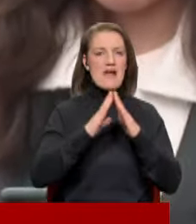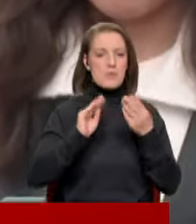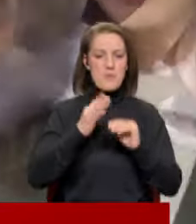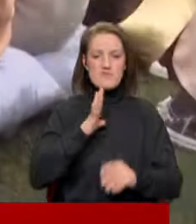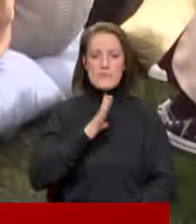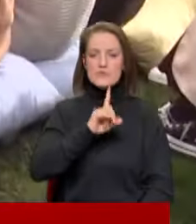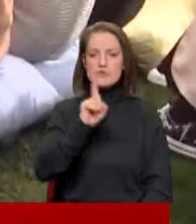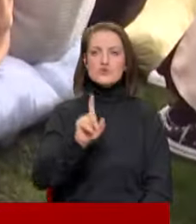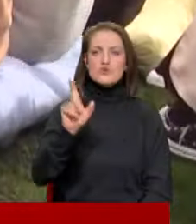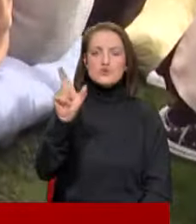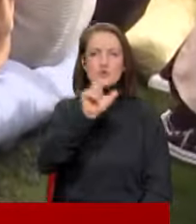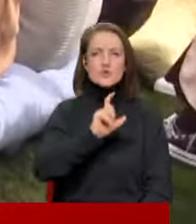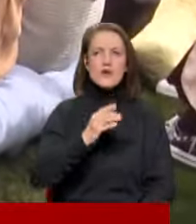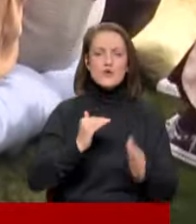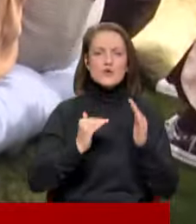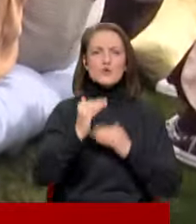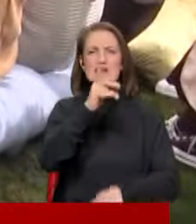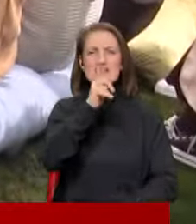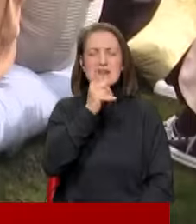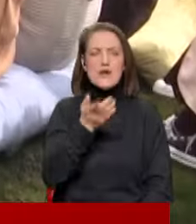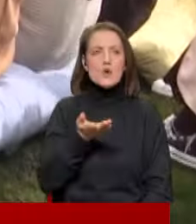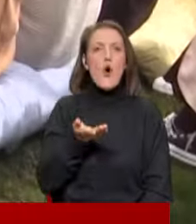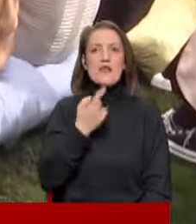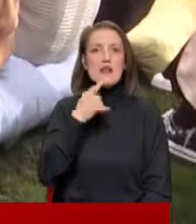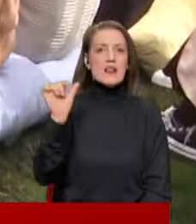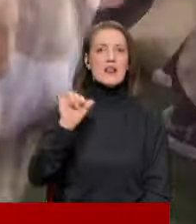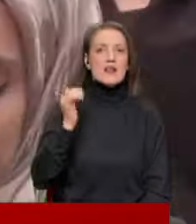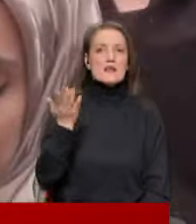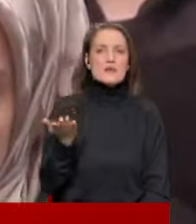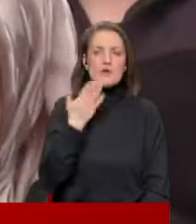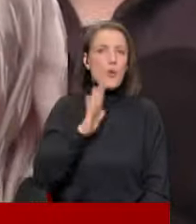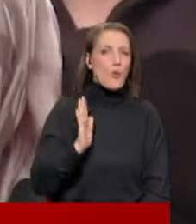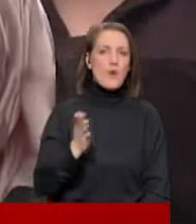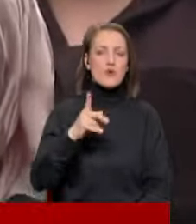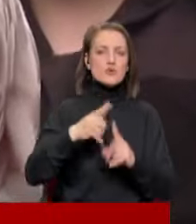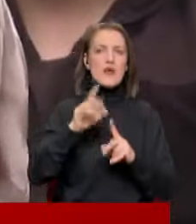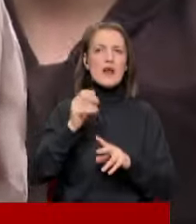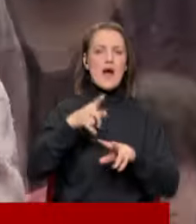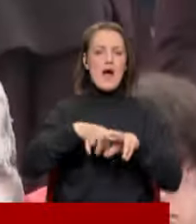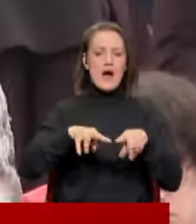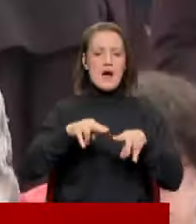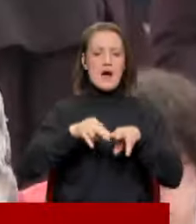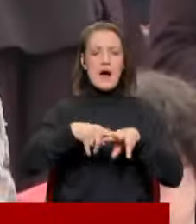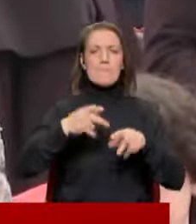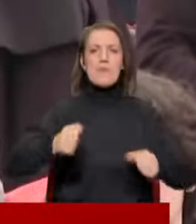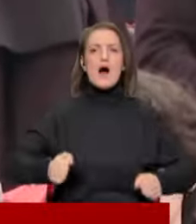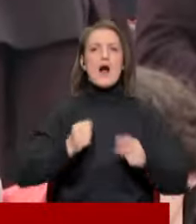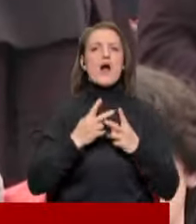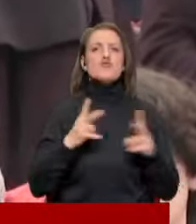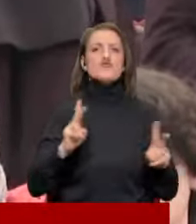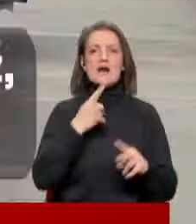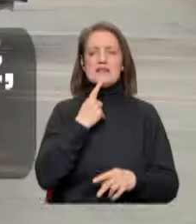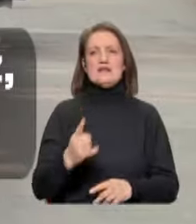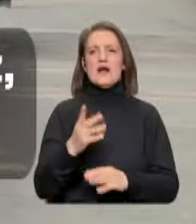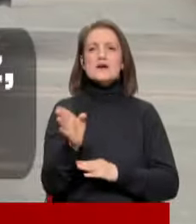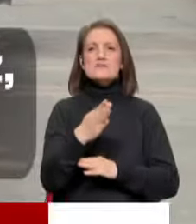mı sorusuna yüksek sesle yok yanıtı gelmedi AK Partili gençlerden açı akum sözü de